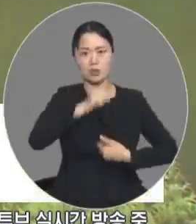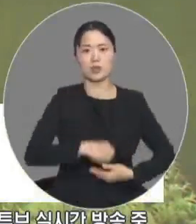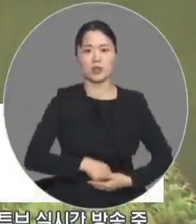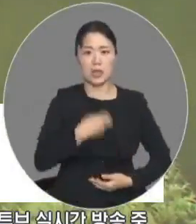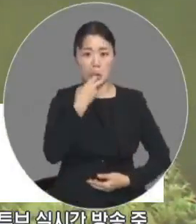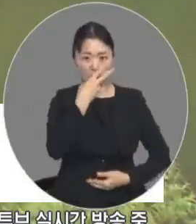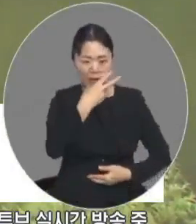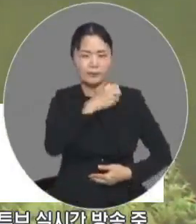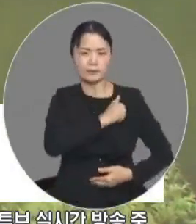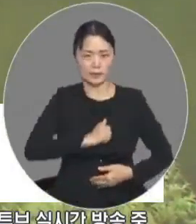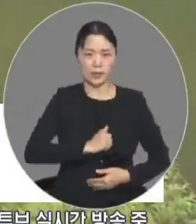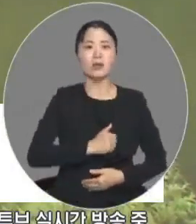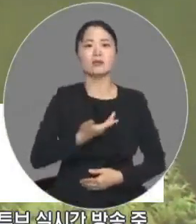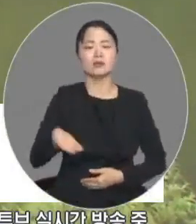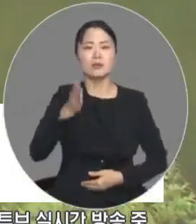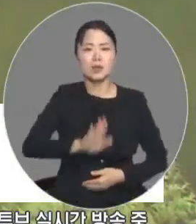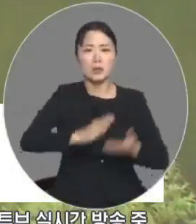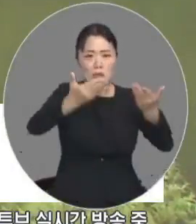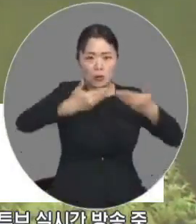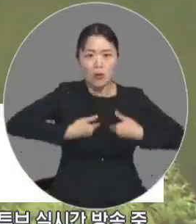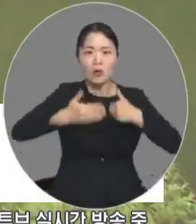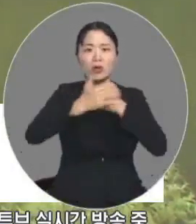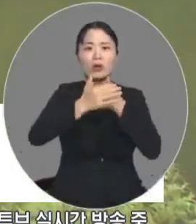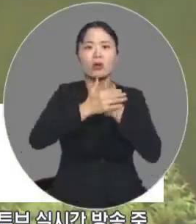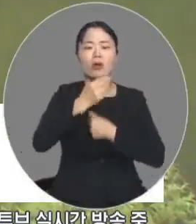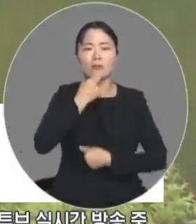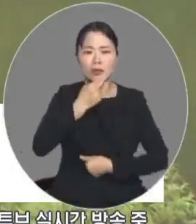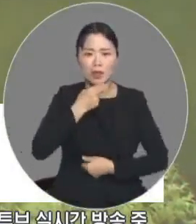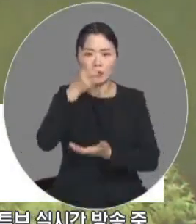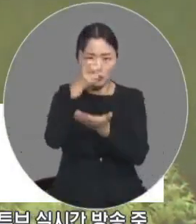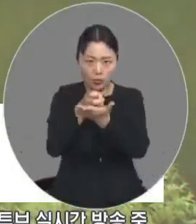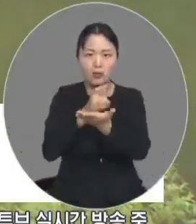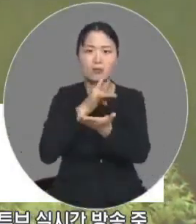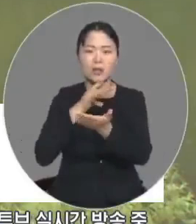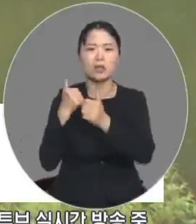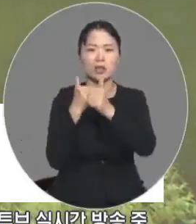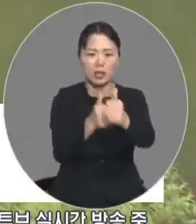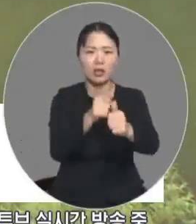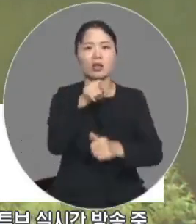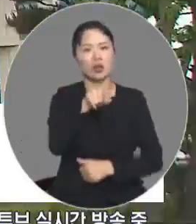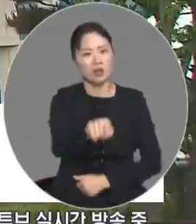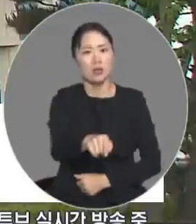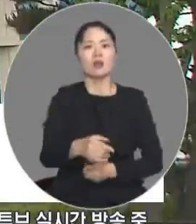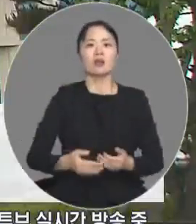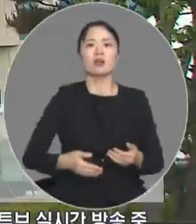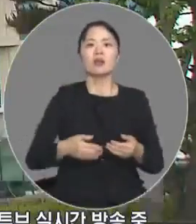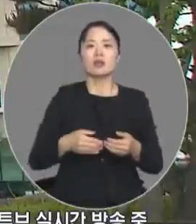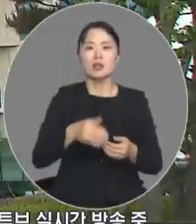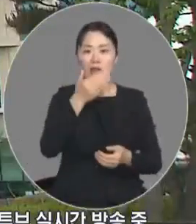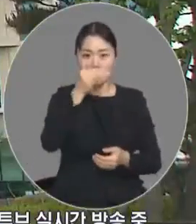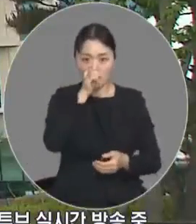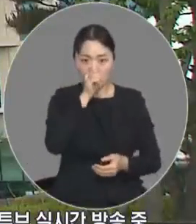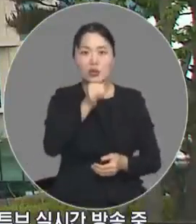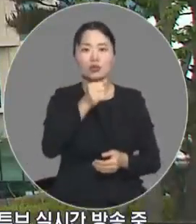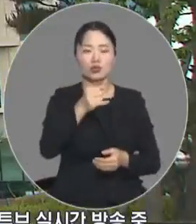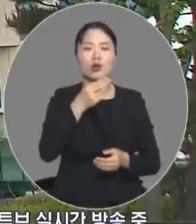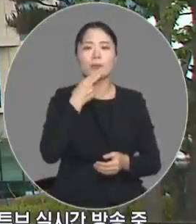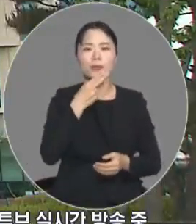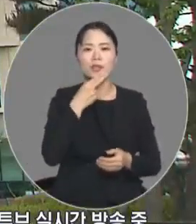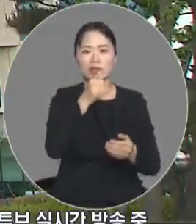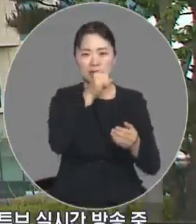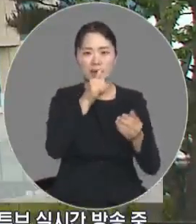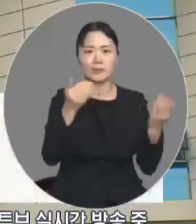없겠지요. 그런 거를 아무것도 안 하면서 규제만 하고 있으니까 이거는 있을 수 없는 일이다. 이에 대해 울주군 측은